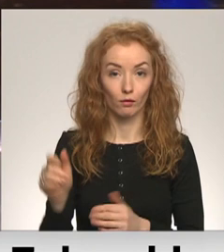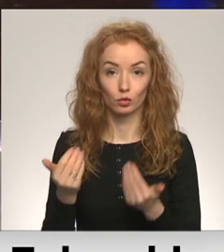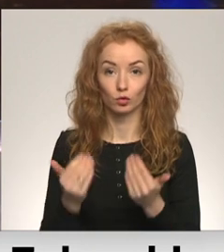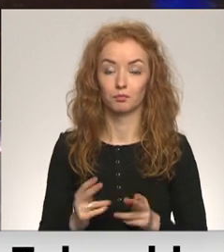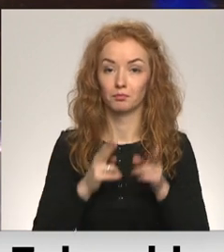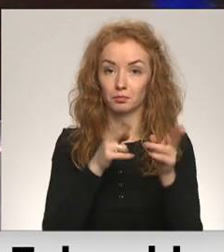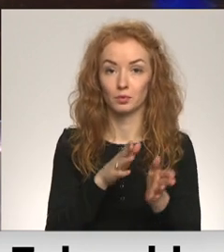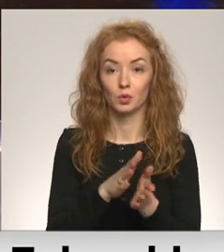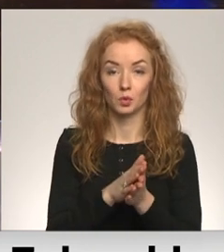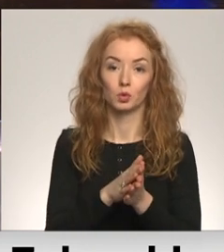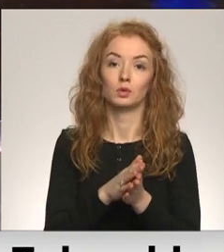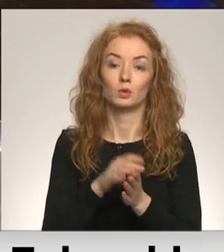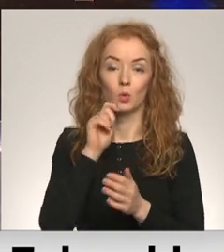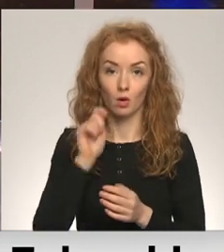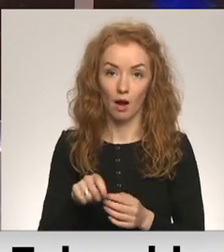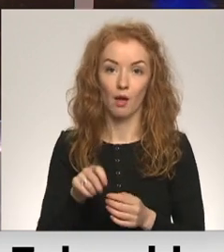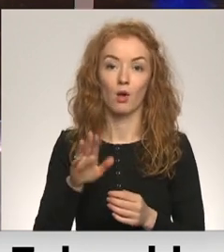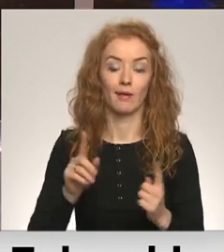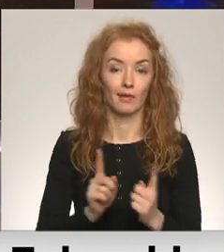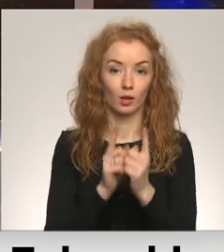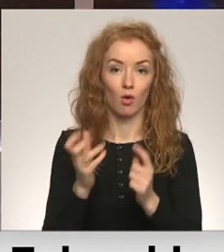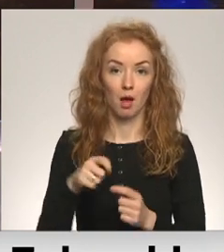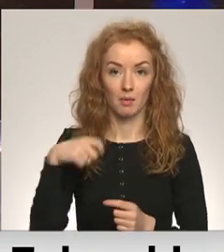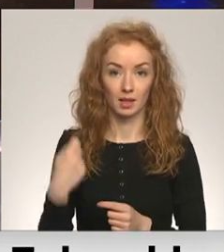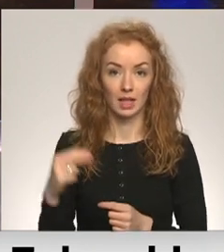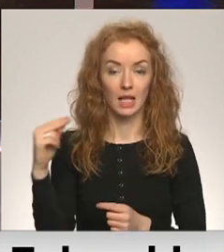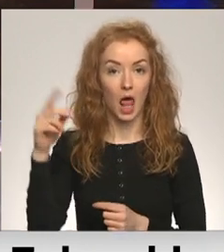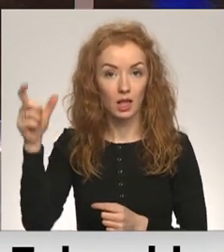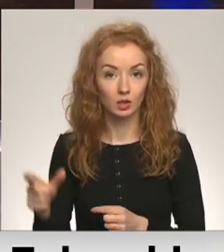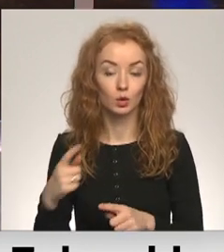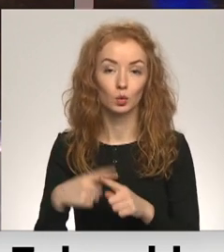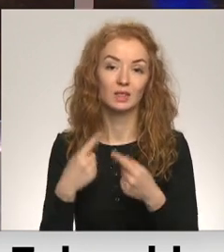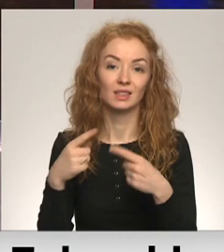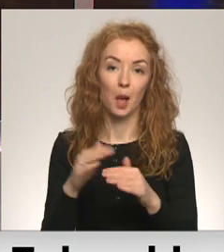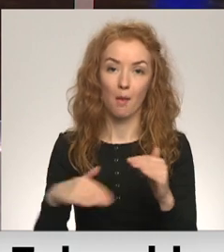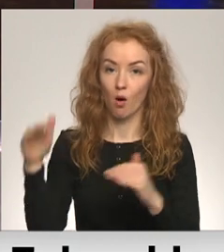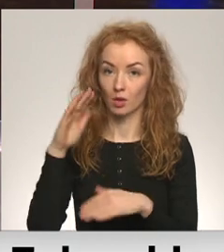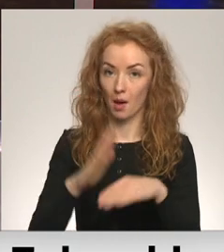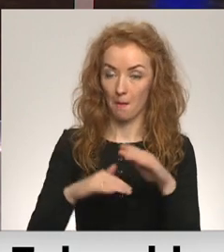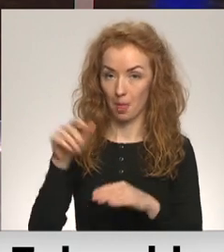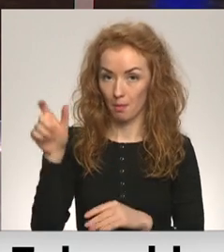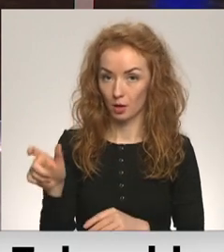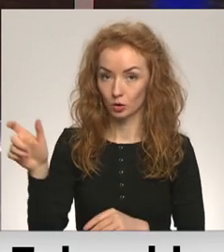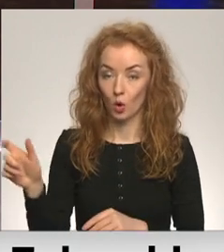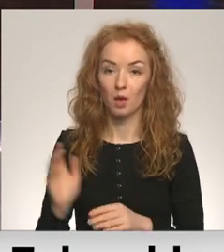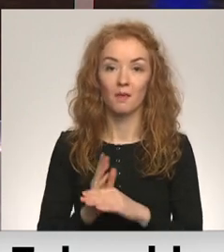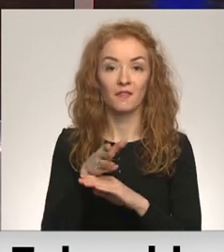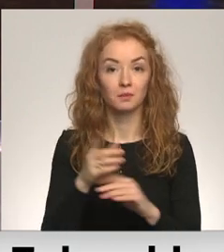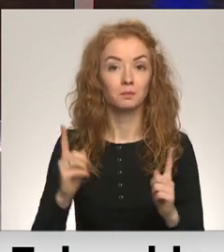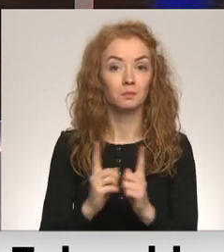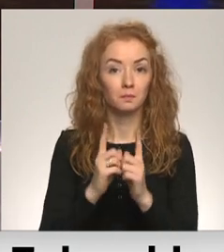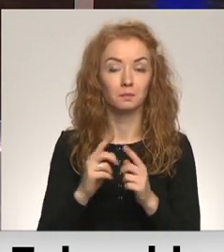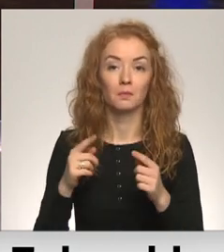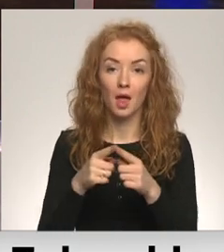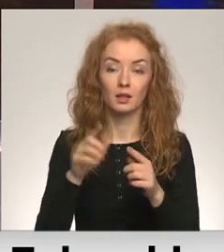devies uz Kijevu, kur tiksies ar Ukrainas prezidentu Valdimiru Zelenskiju un citām augstām amatpersonām. Vizītes mērķis –